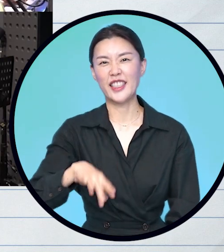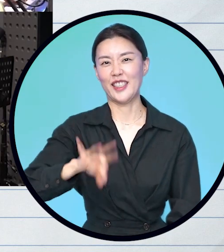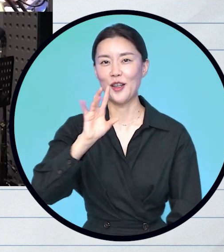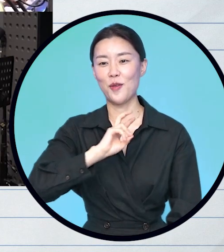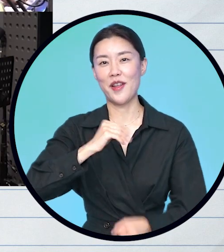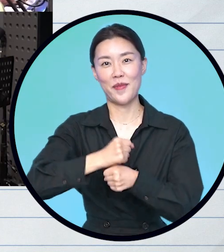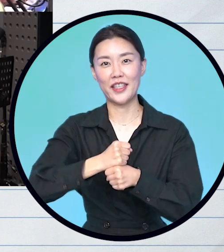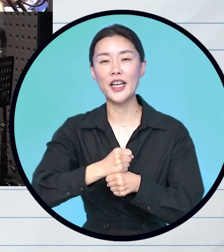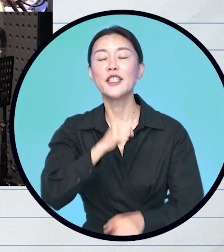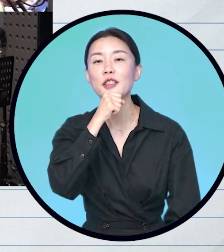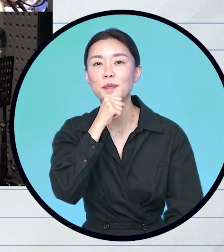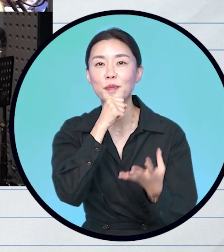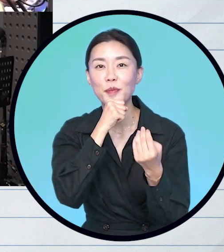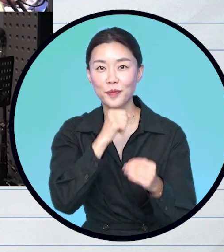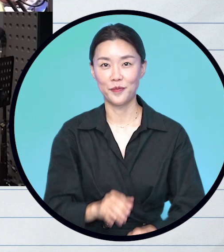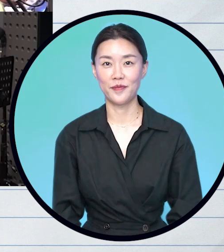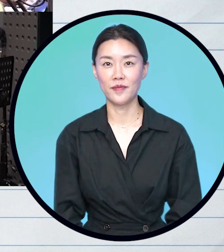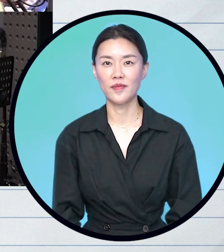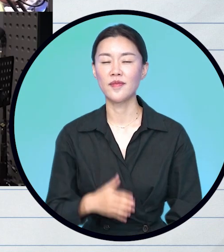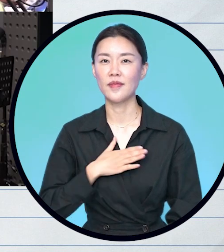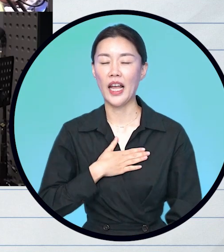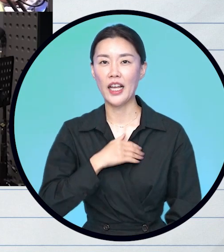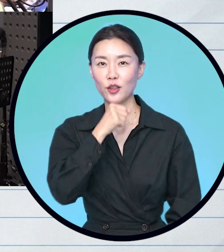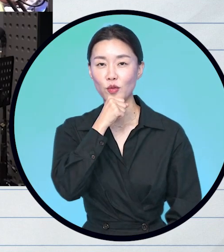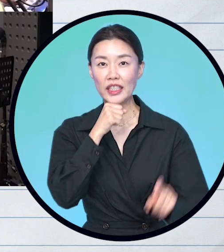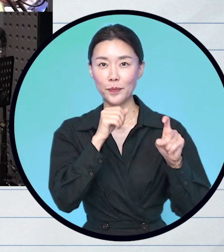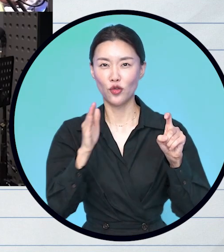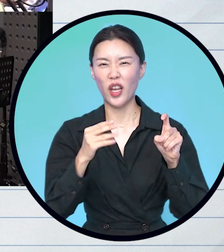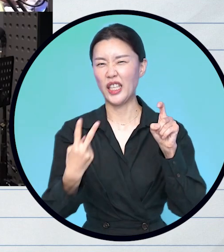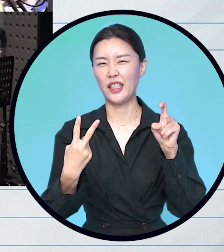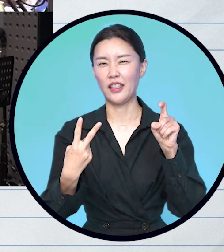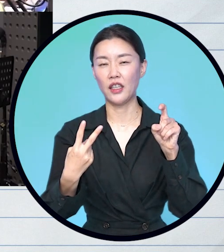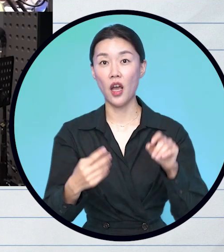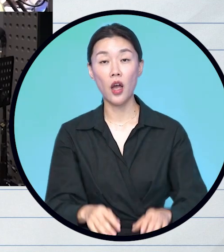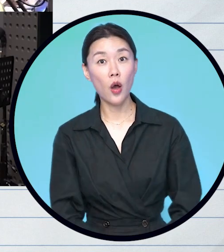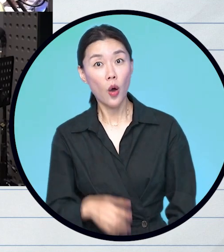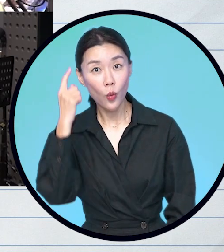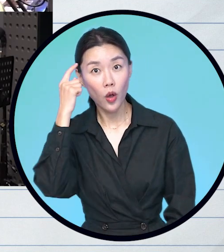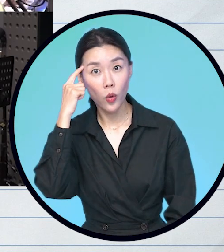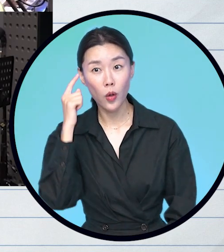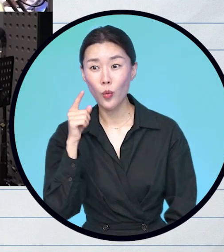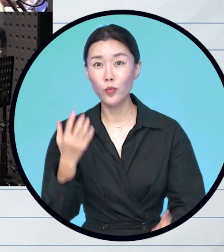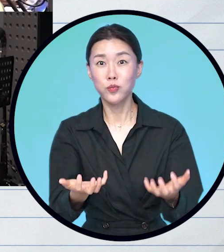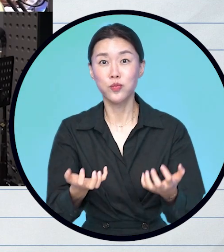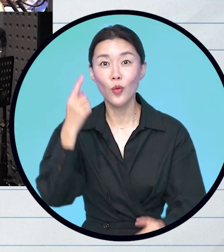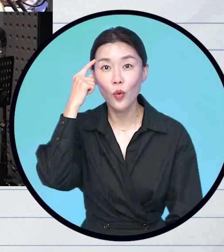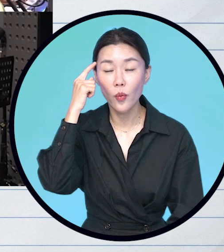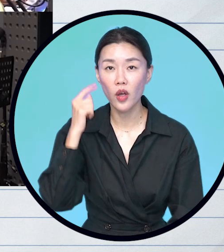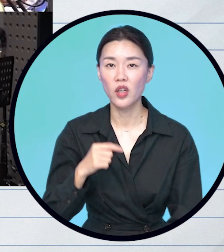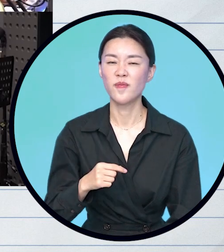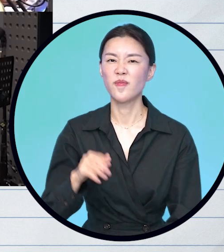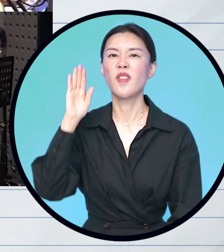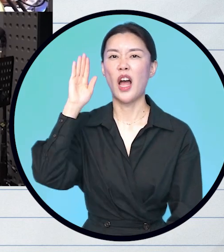프로듀싱 몇 점 주고 싶어요? 10점 만점에 2점 주겠습니다. 왜? 네. 왜요? 왜요? 노래가 이렇게 좋은데? 그렇죠? 앞으로